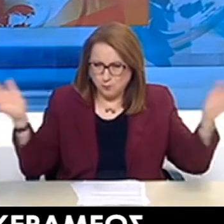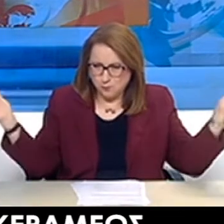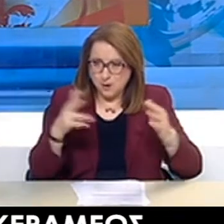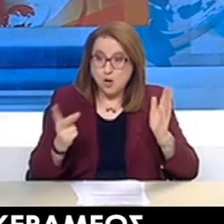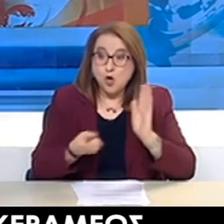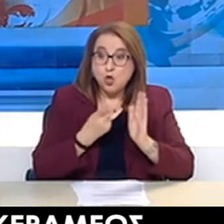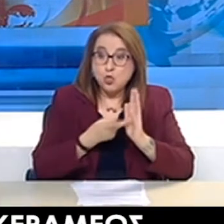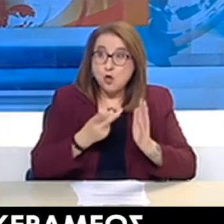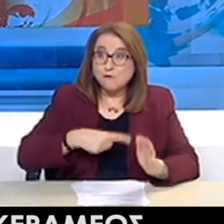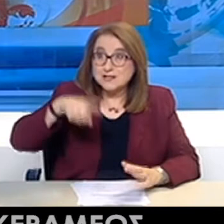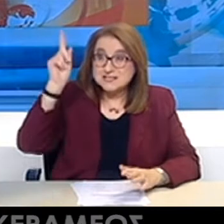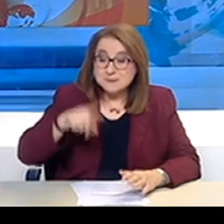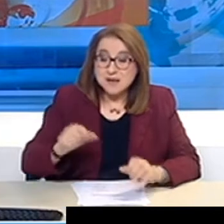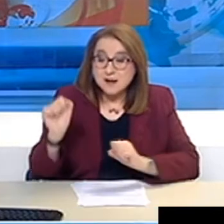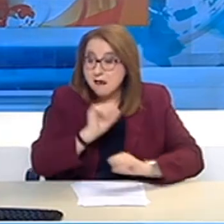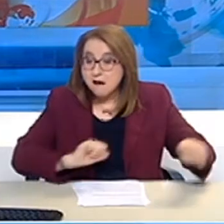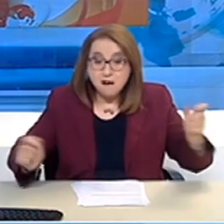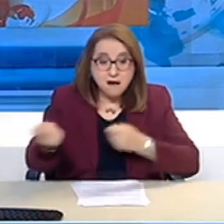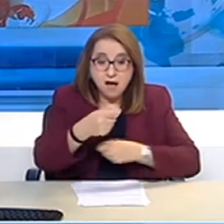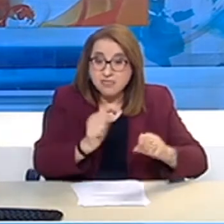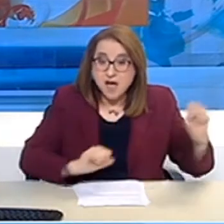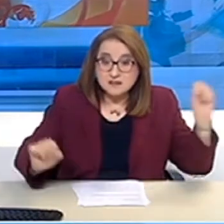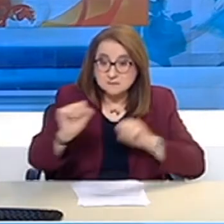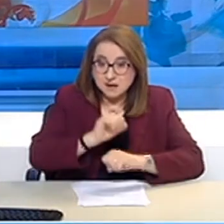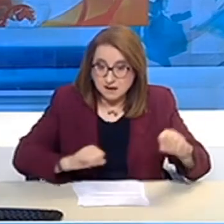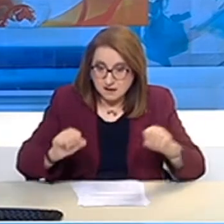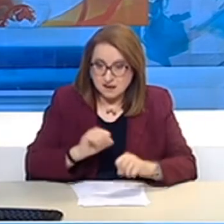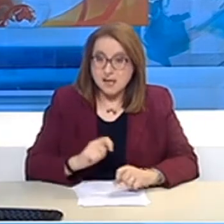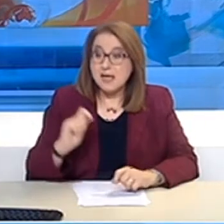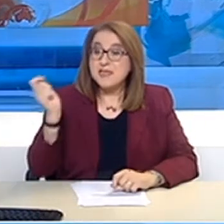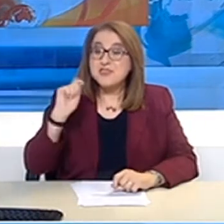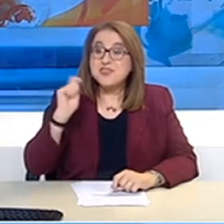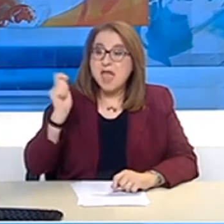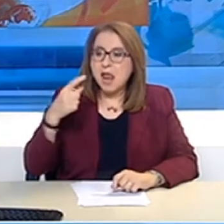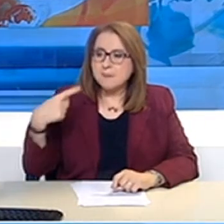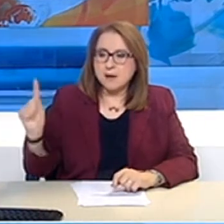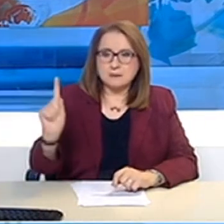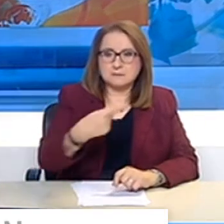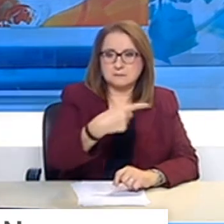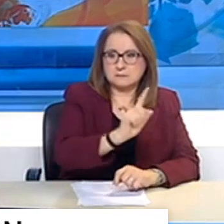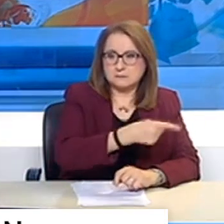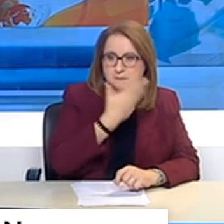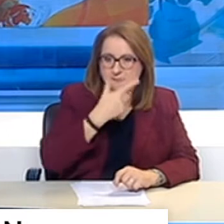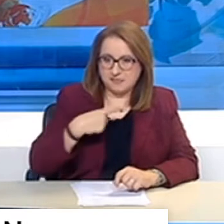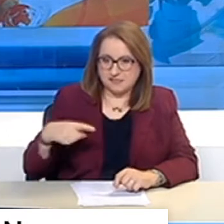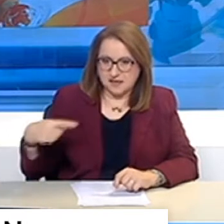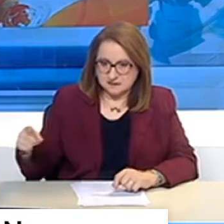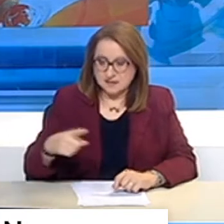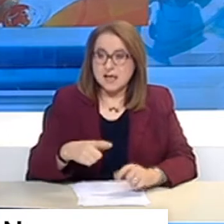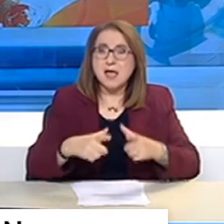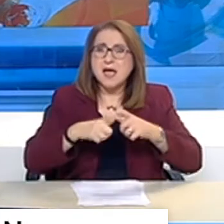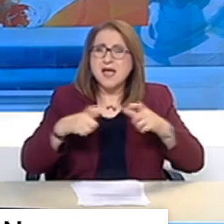δύο φορές την ημέρα. Θα προβλεφθούν διαφορετικά διαλύματα για τους μαθητές. Θα απαγορευθεί η λειτουργία των